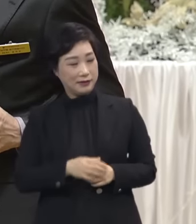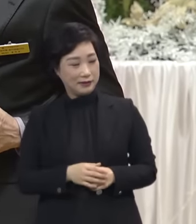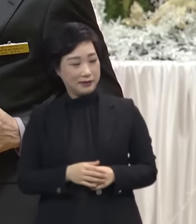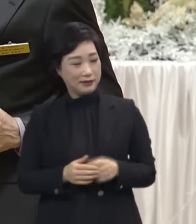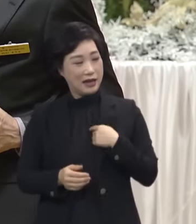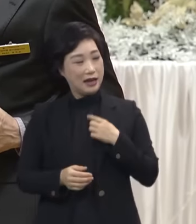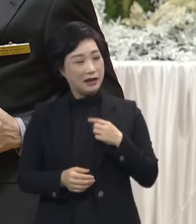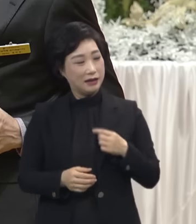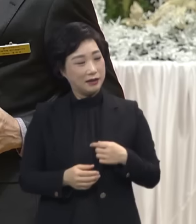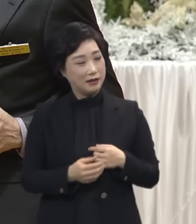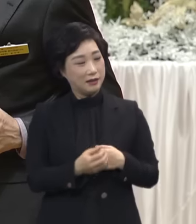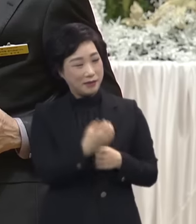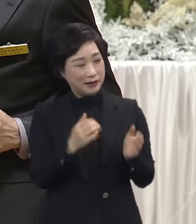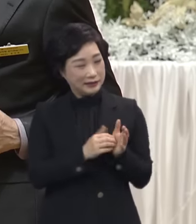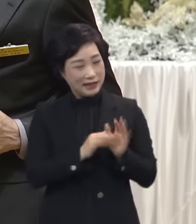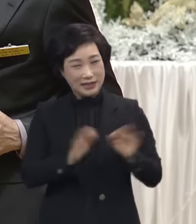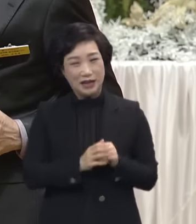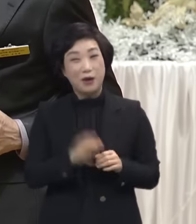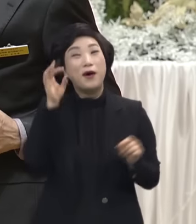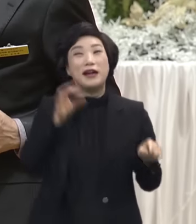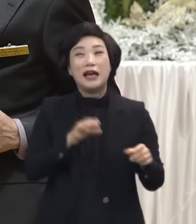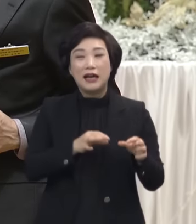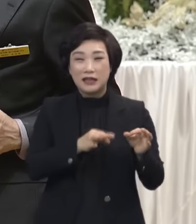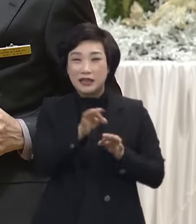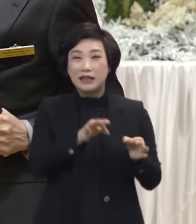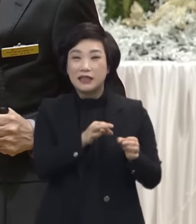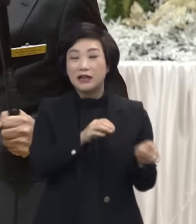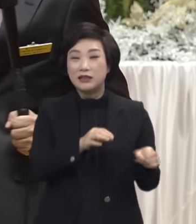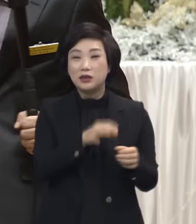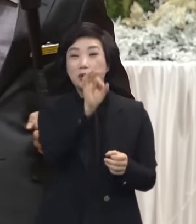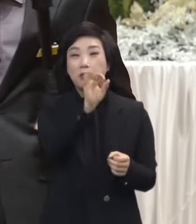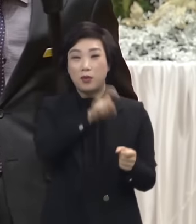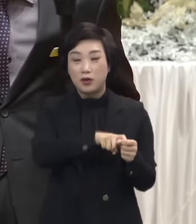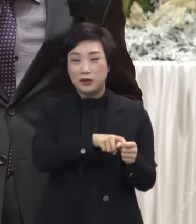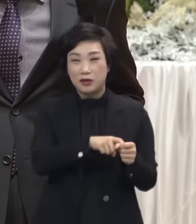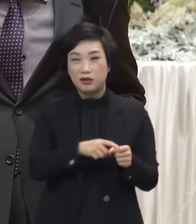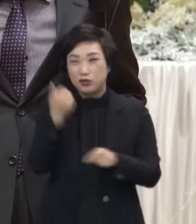나보고만 하는 소리가 아니라 장사꾼이기 때문에 모든 사람에게 하는 소리지.